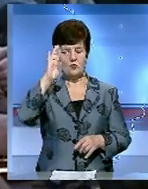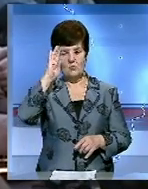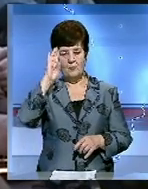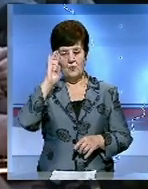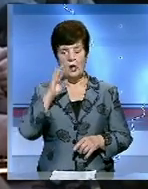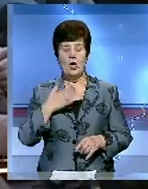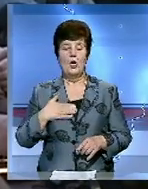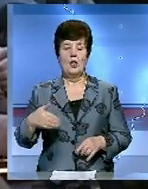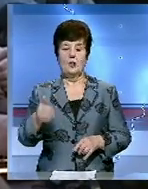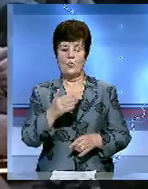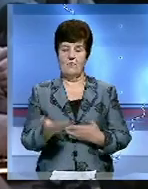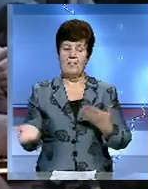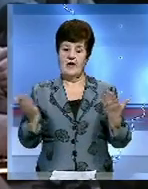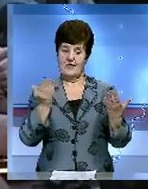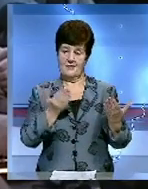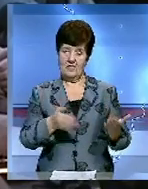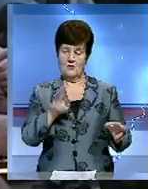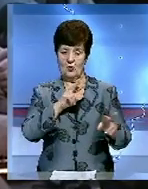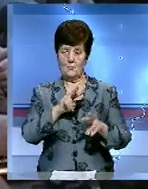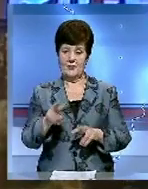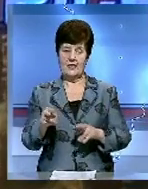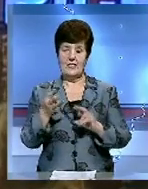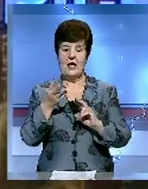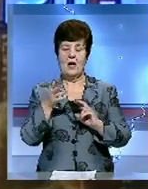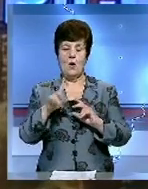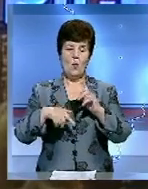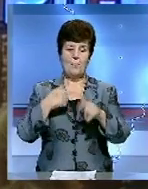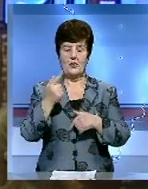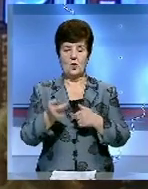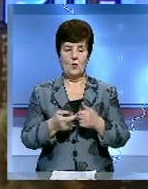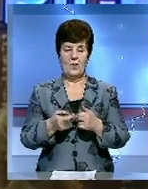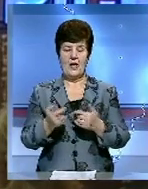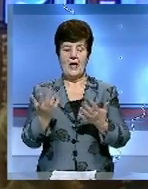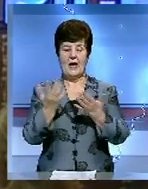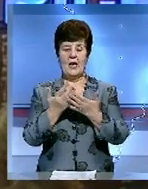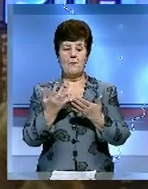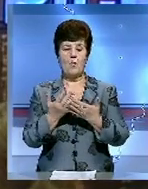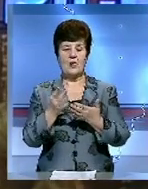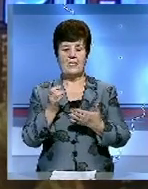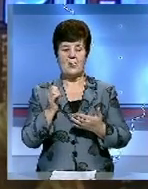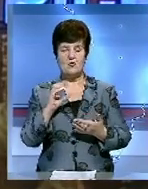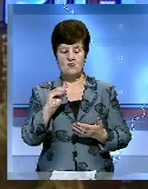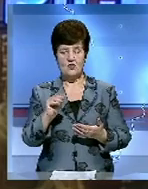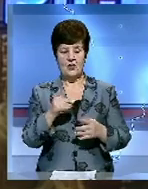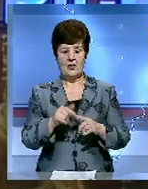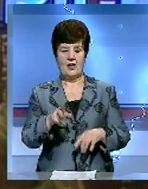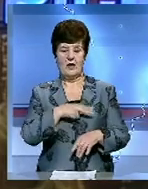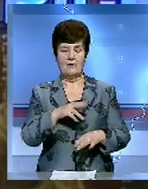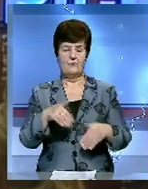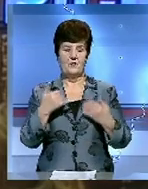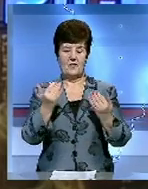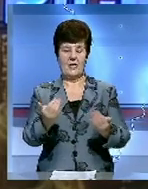vă invităm să urmărim cel de-al următor reportaj care va anticipa pe laureatul care urmează să